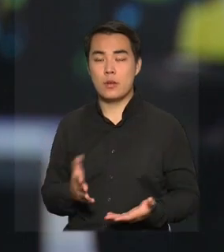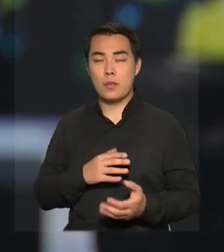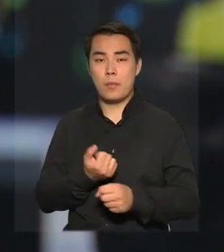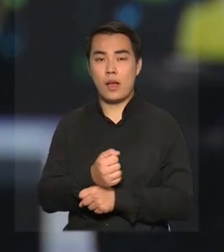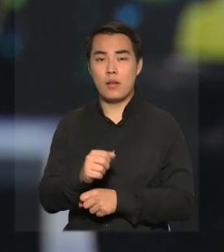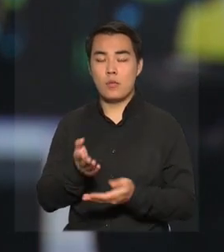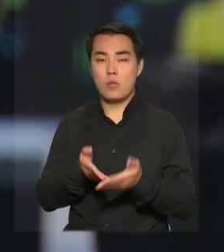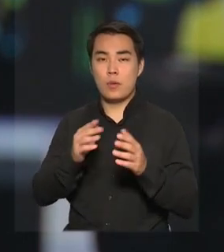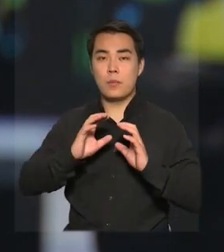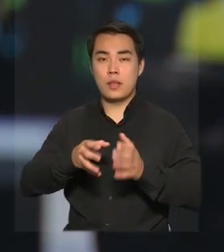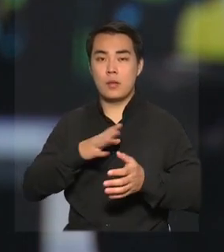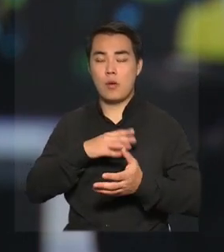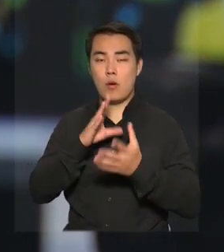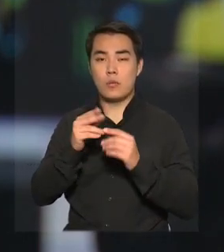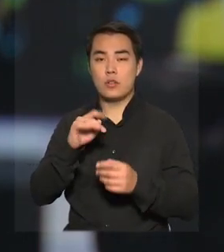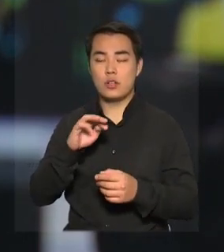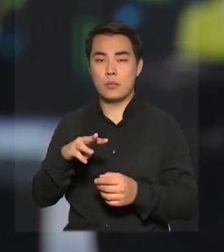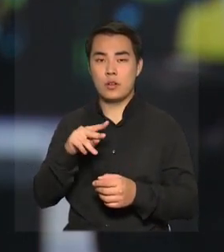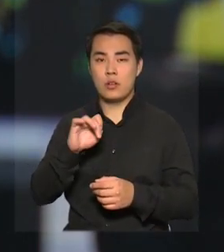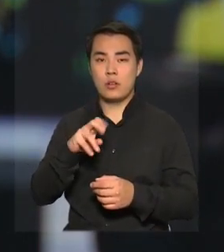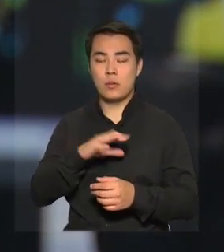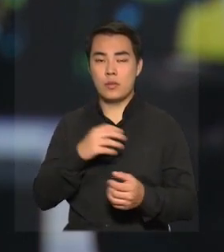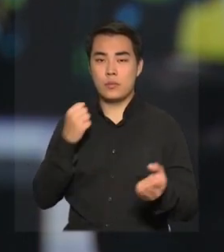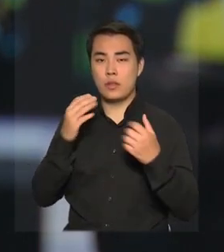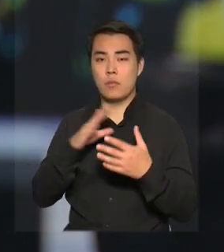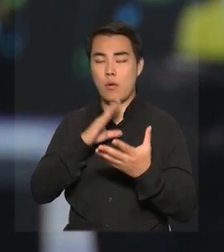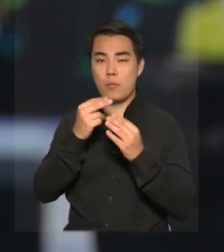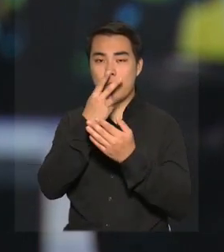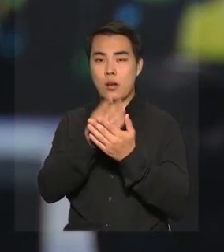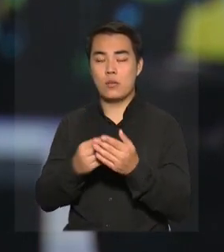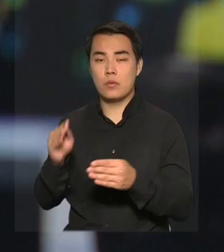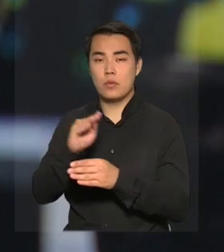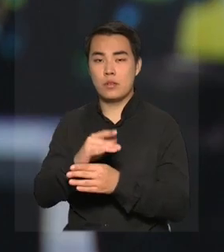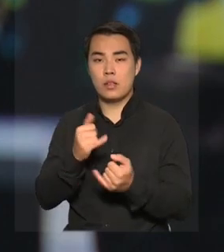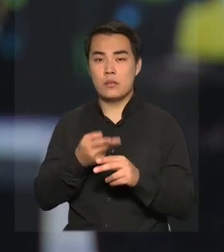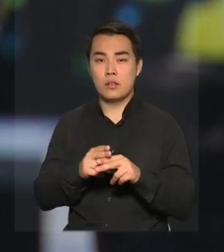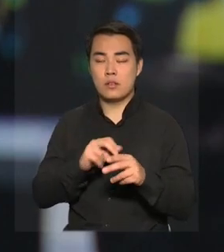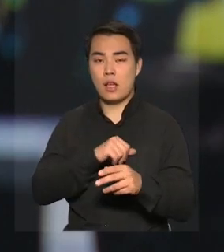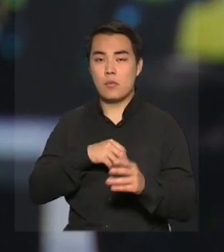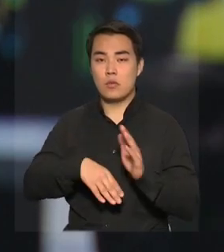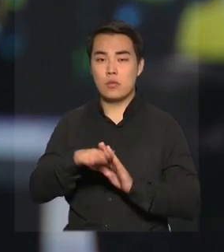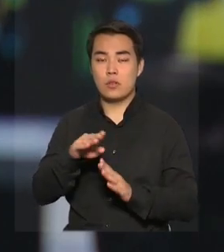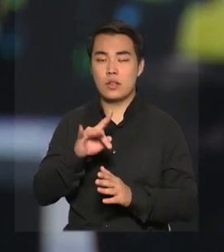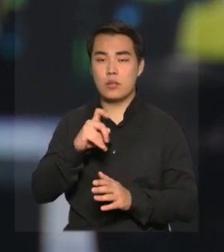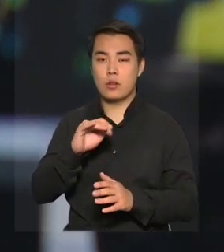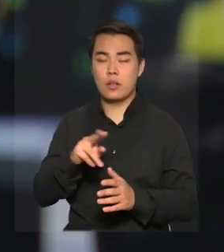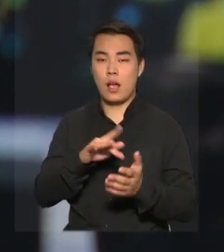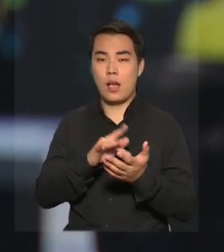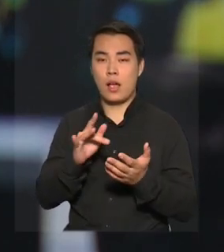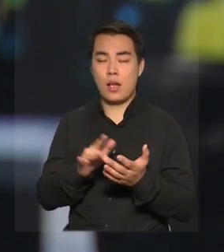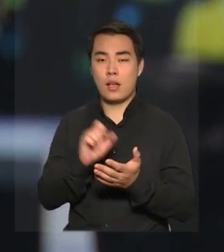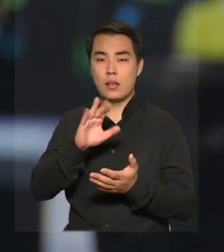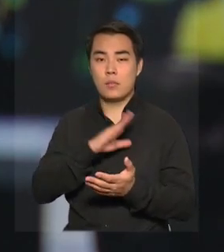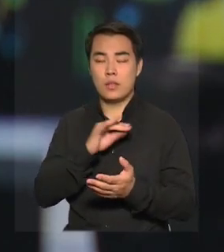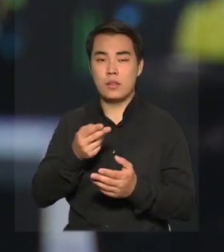победителем Кубка мира по жиму лежа среди ветеранов и установил рекорд Азии по пауэрлифтингу. И